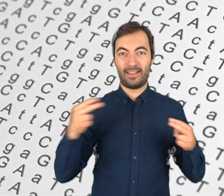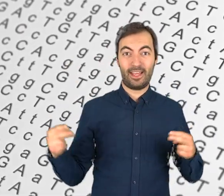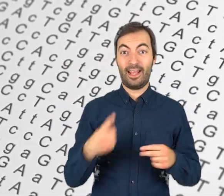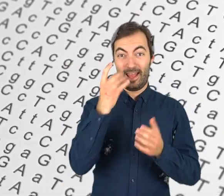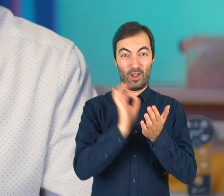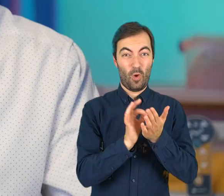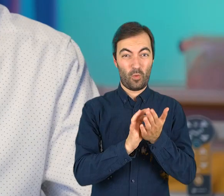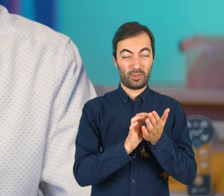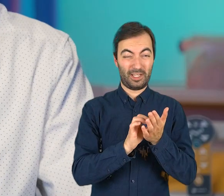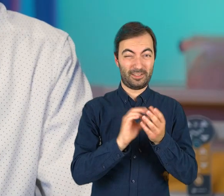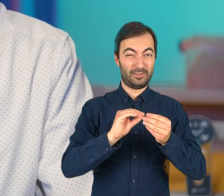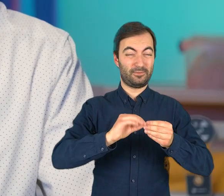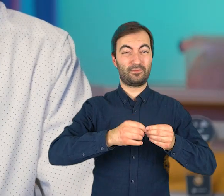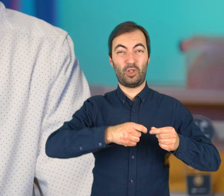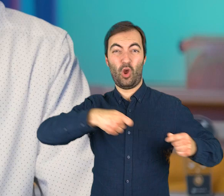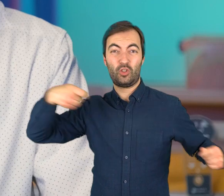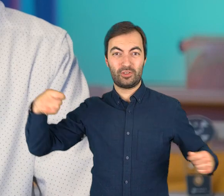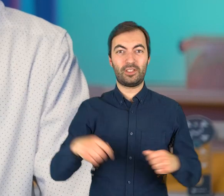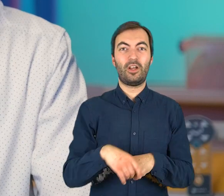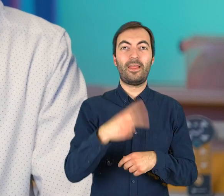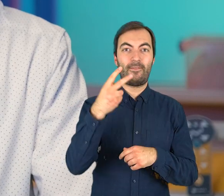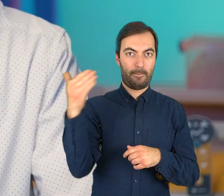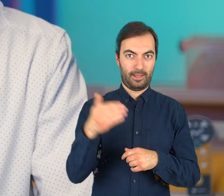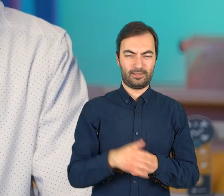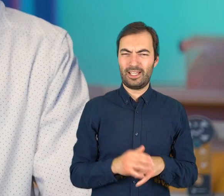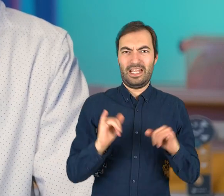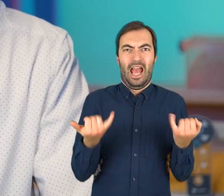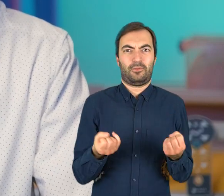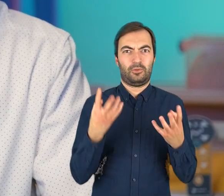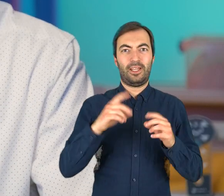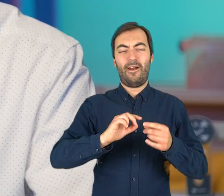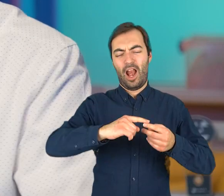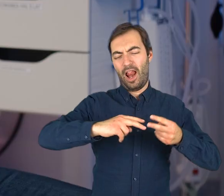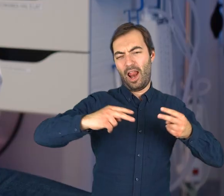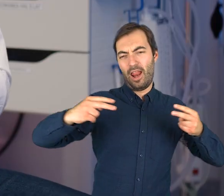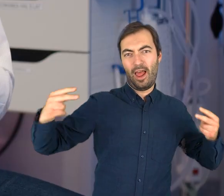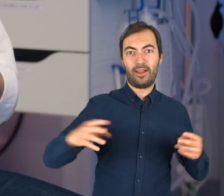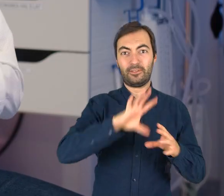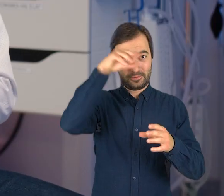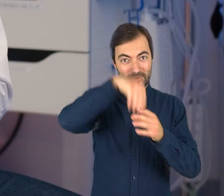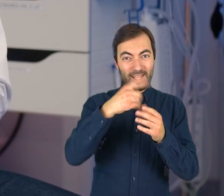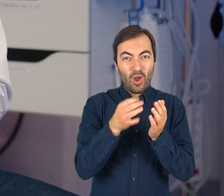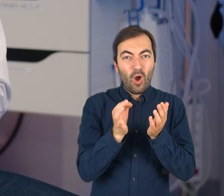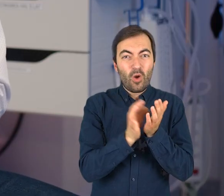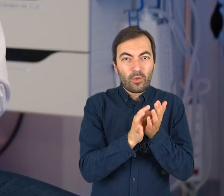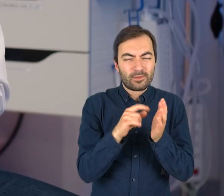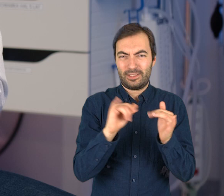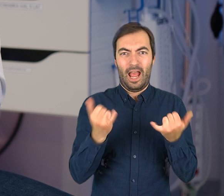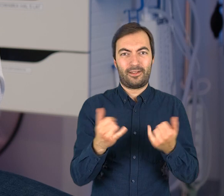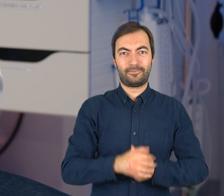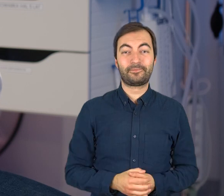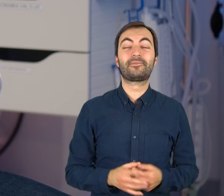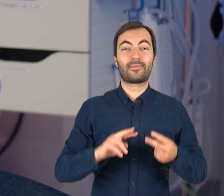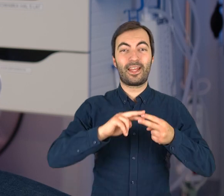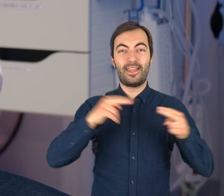2 metrów. Jak to możliwe, że tak długa nić mieści się w jądrze komórki? Nić DNA jest cieniutka, ma